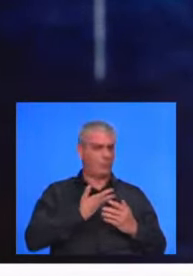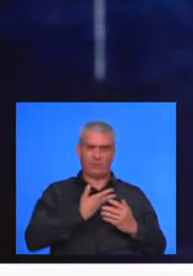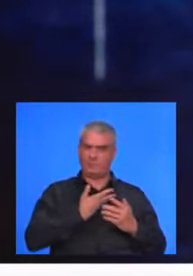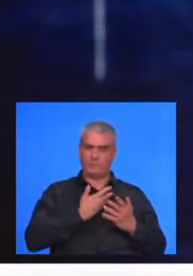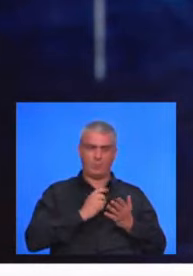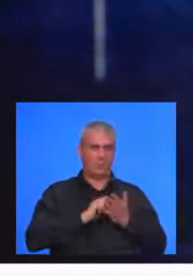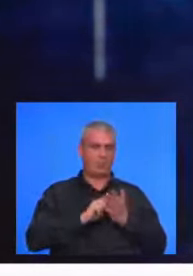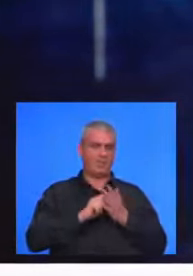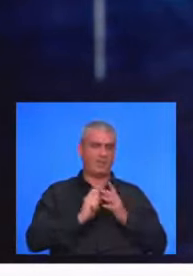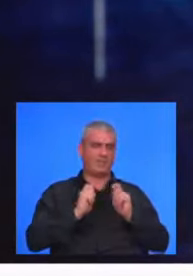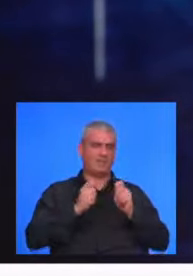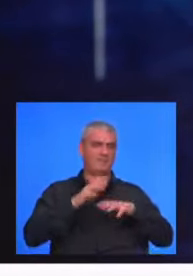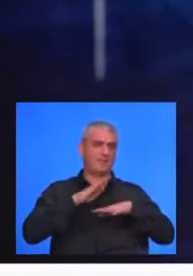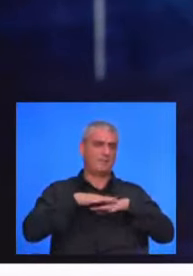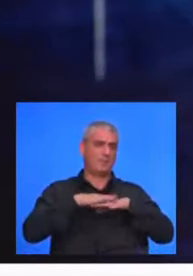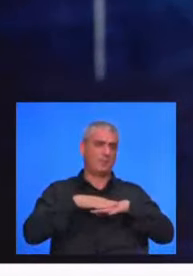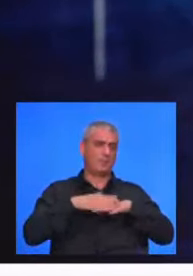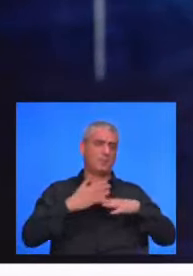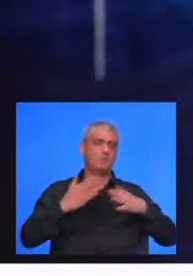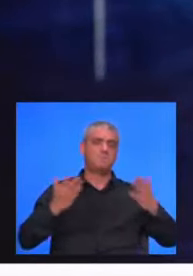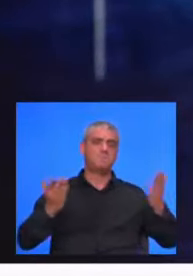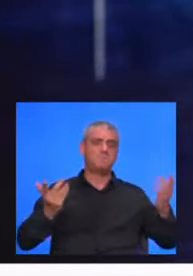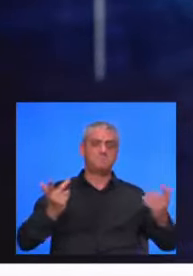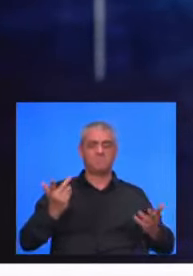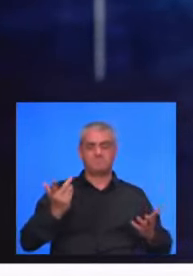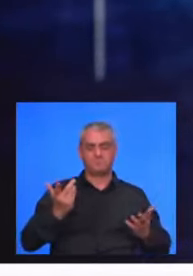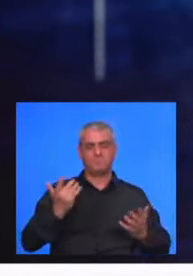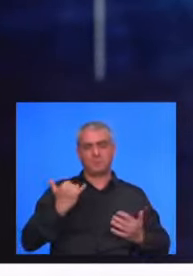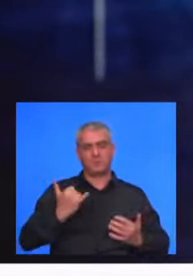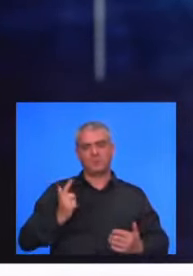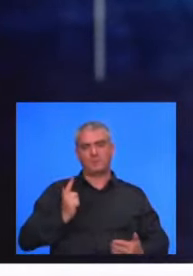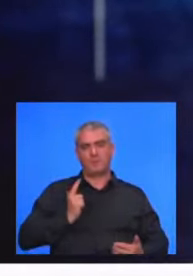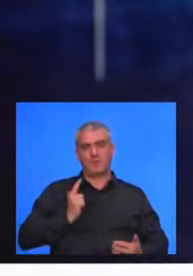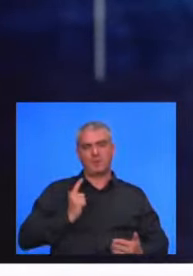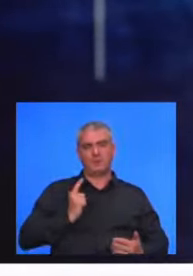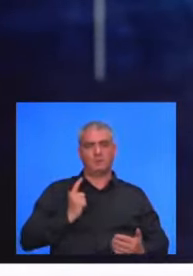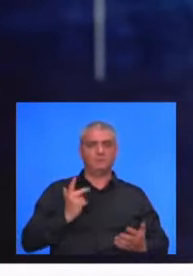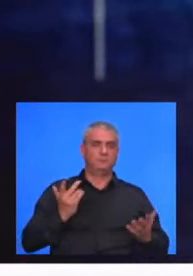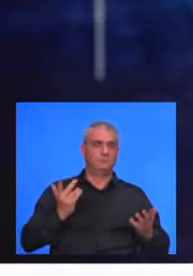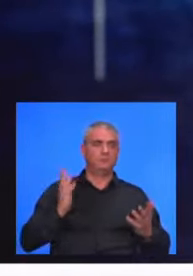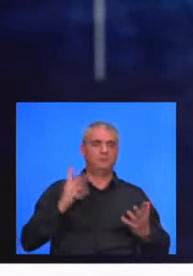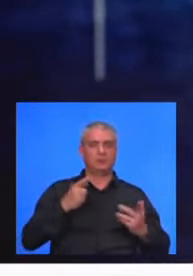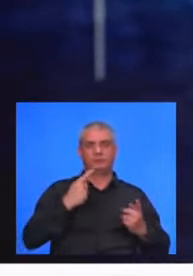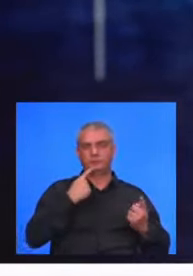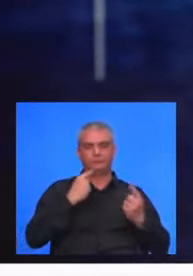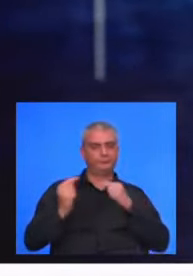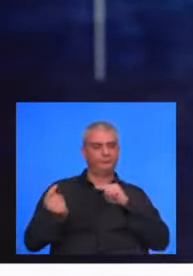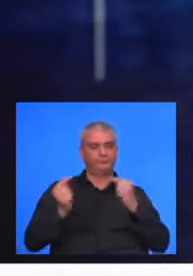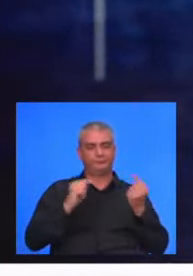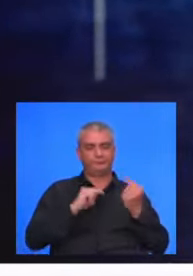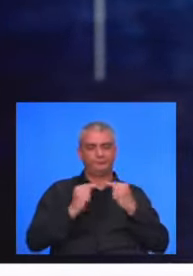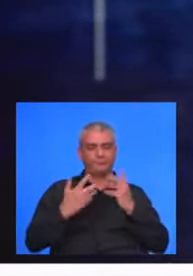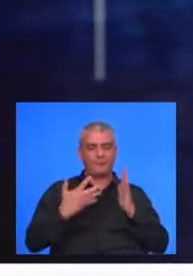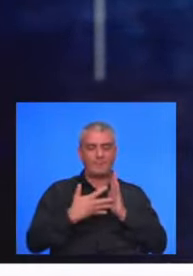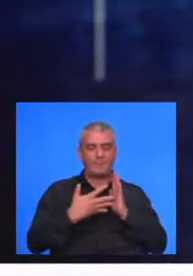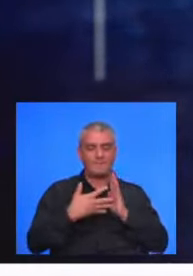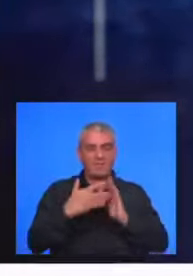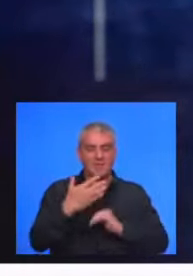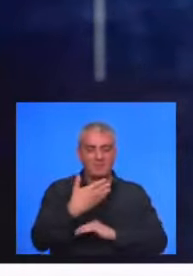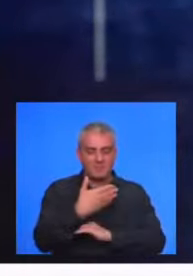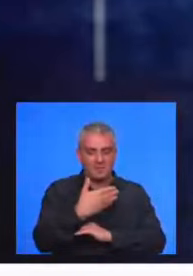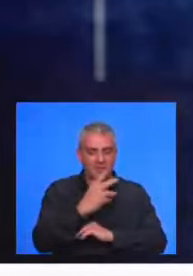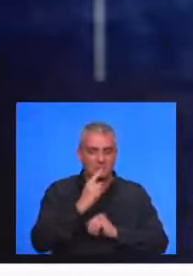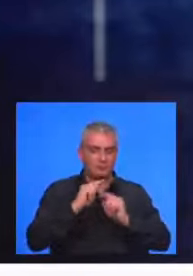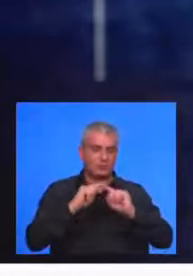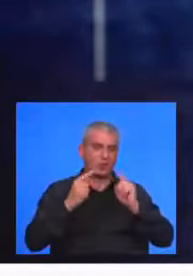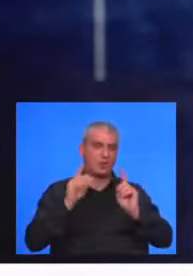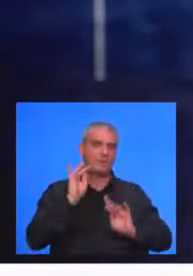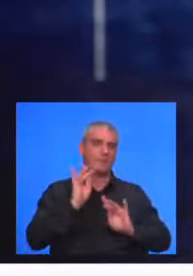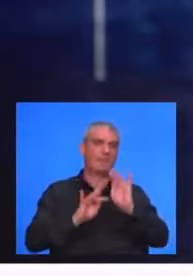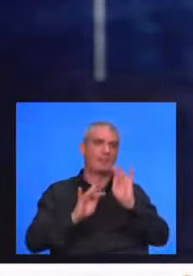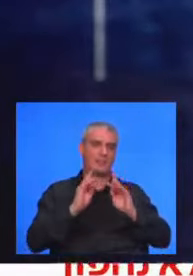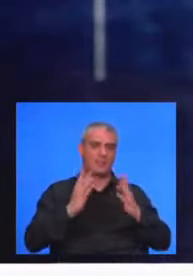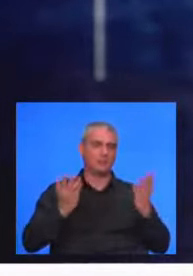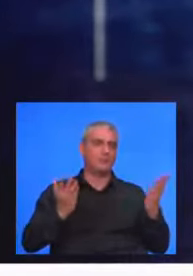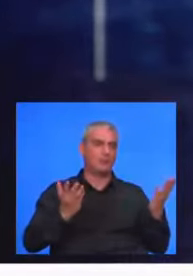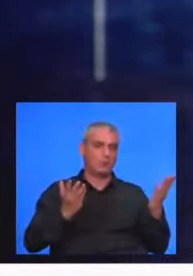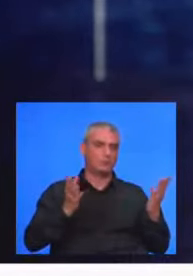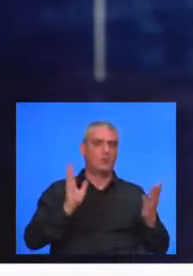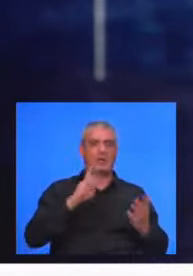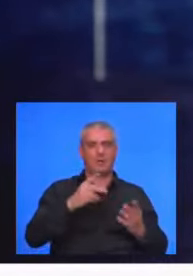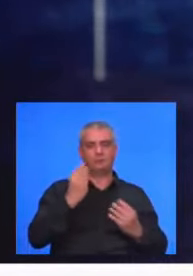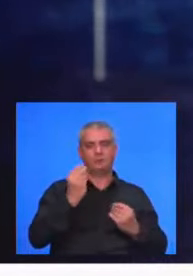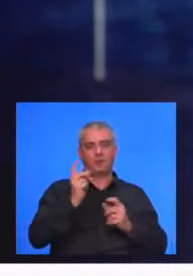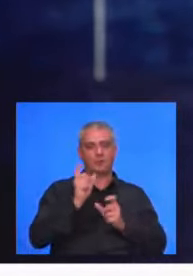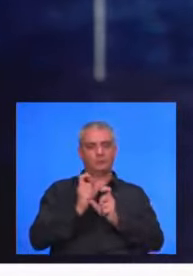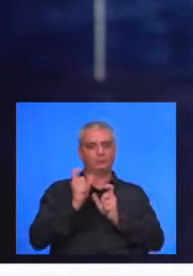המינוי, וכרגע מחכים, כרגע יש שם איזשהו דין ודברים עם מבקר המדינה, יש כל מיני התנגדויות גם של גורמים